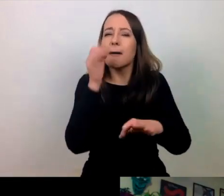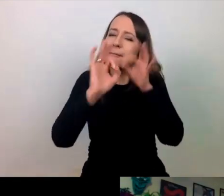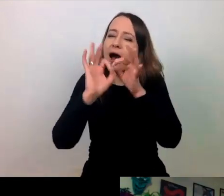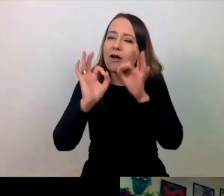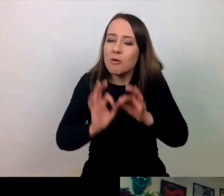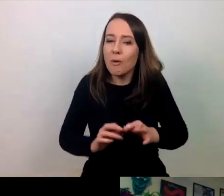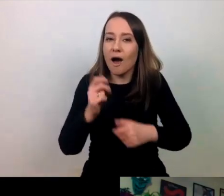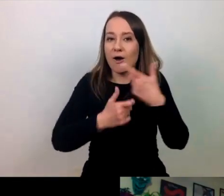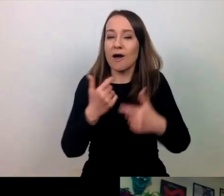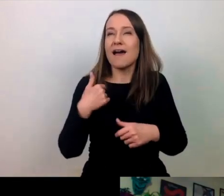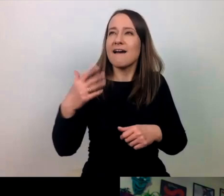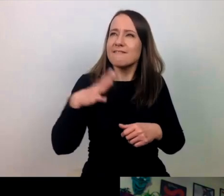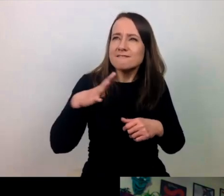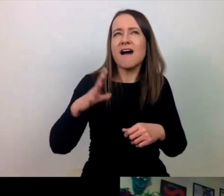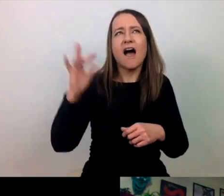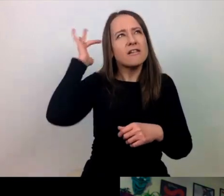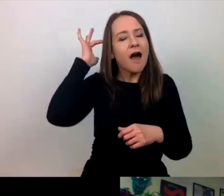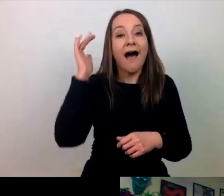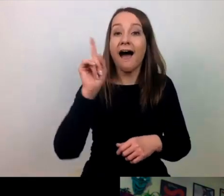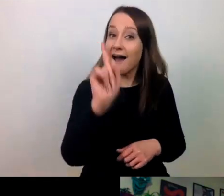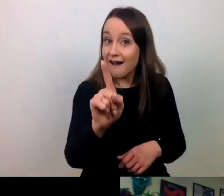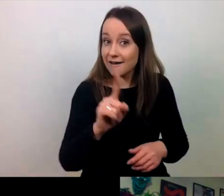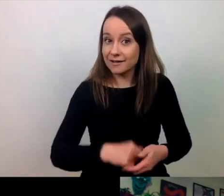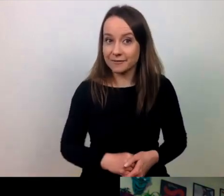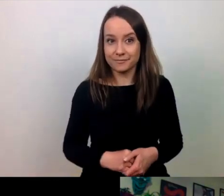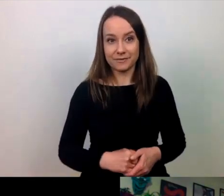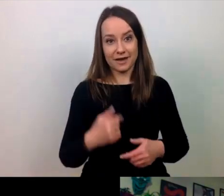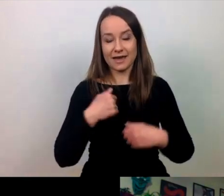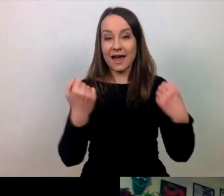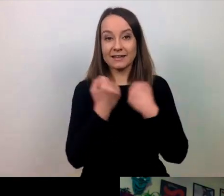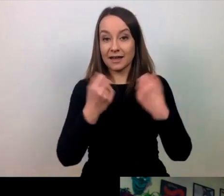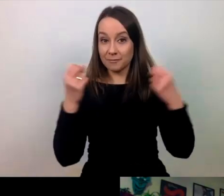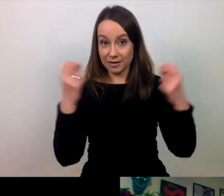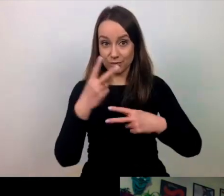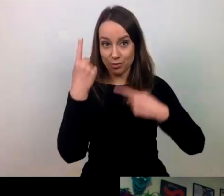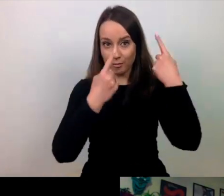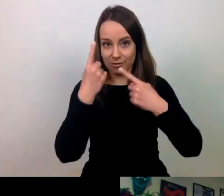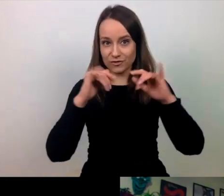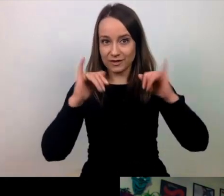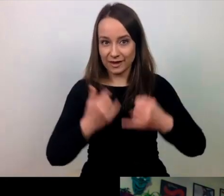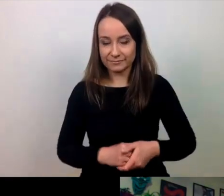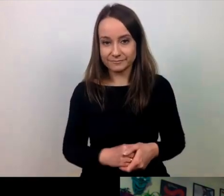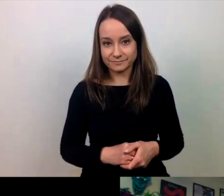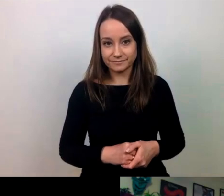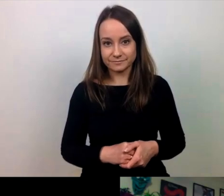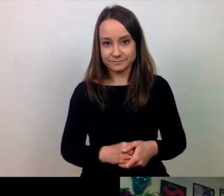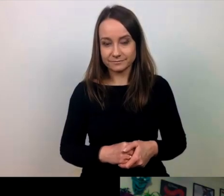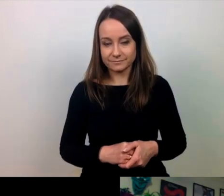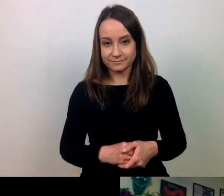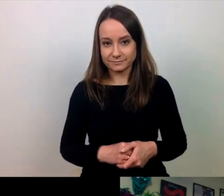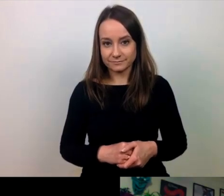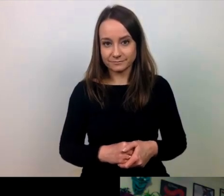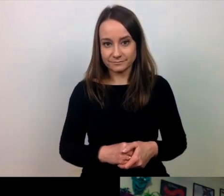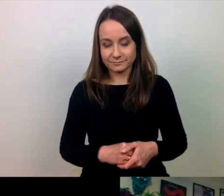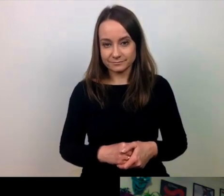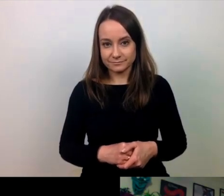warto mieć z tyłu głowy. Ale ja się staram o kinie myśleć tak, że nawet jeśli film czasami jest może